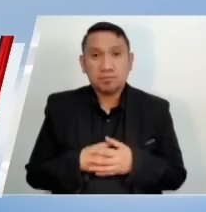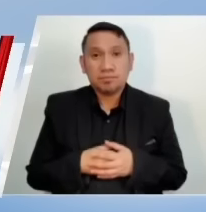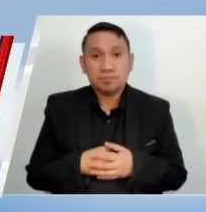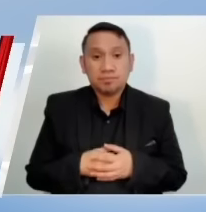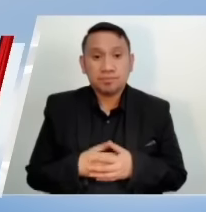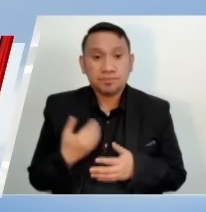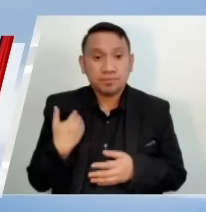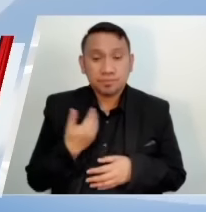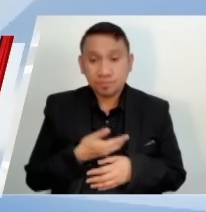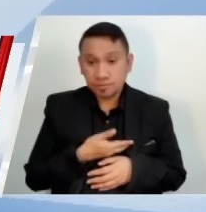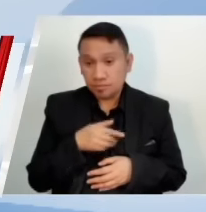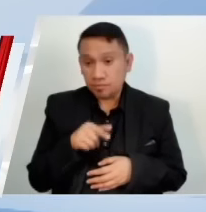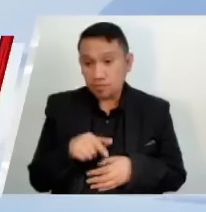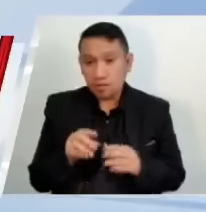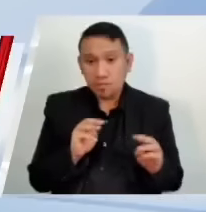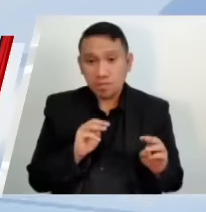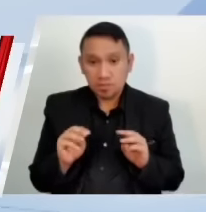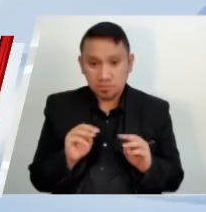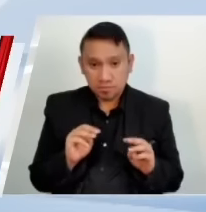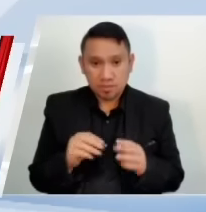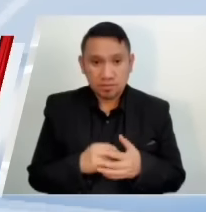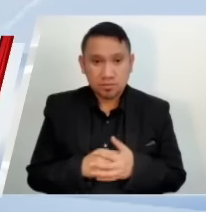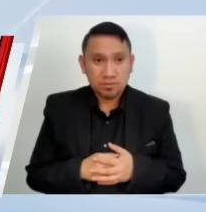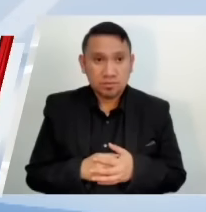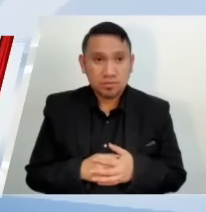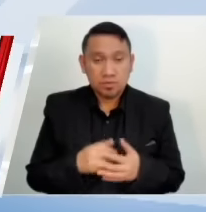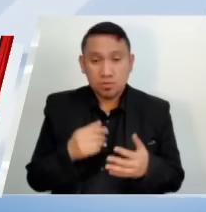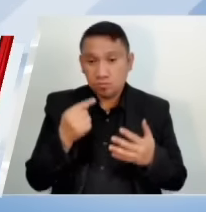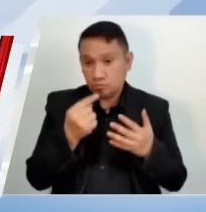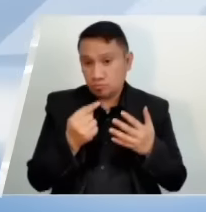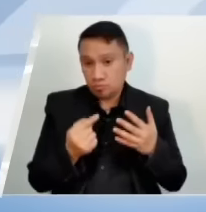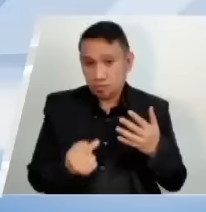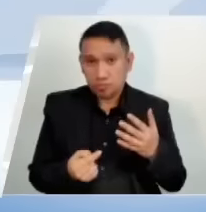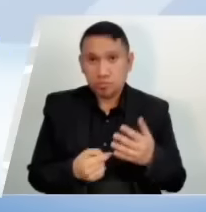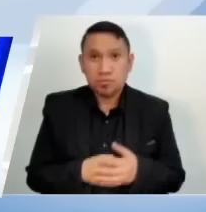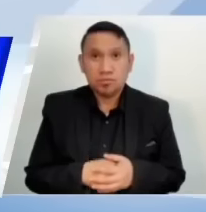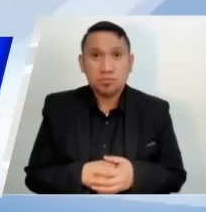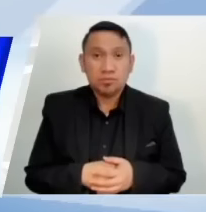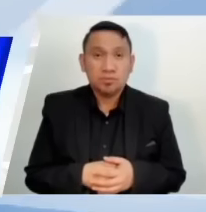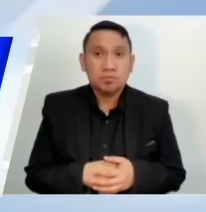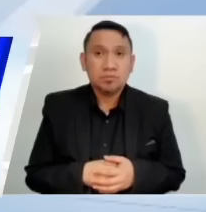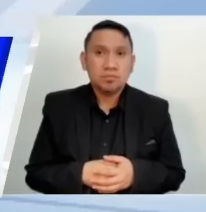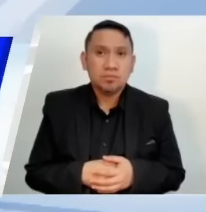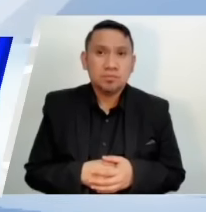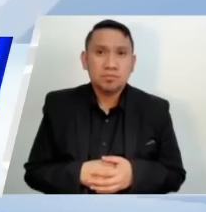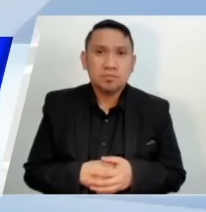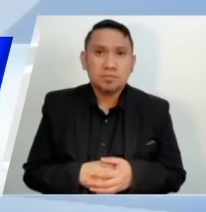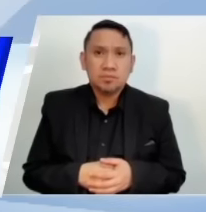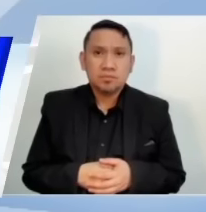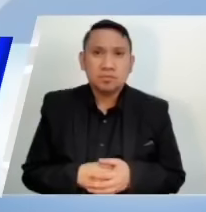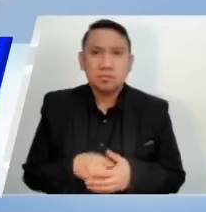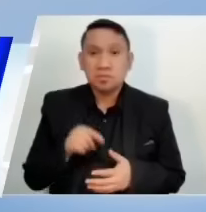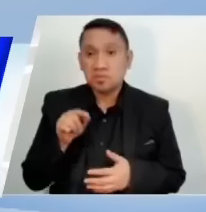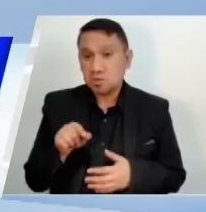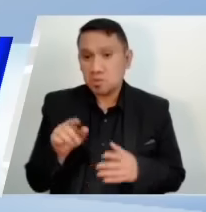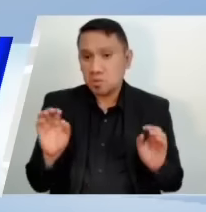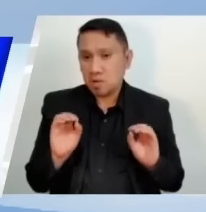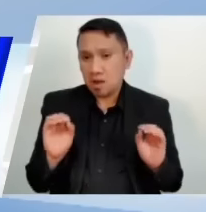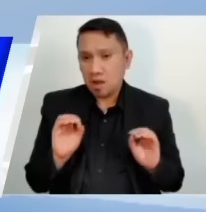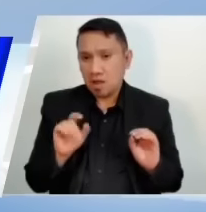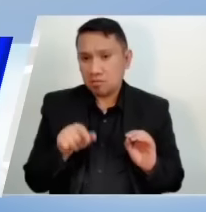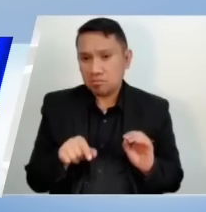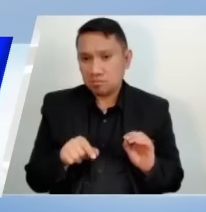management division is always conducting this post-force inspection. Some agencies are still operating without valid LTO, sir, or expired